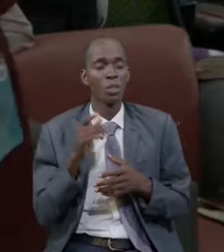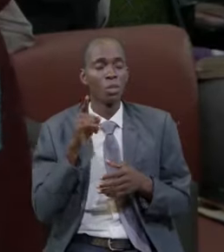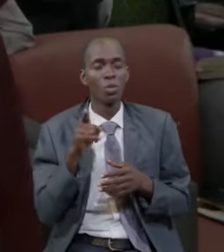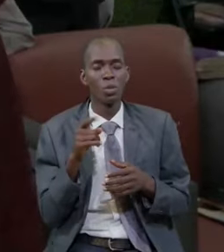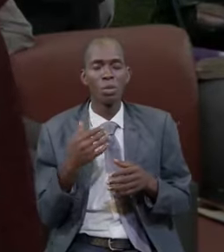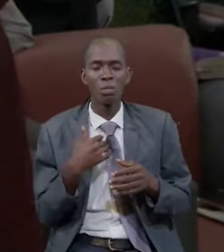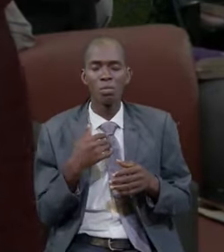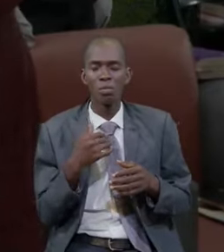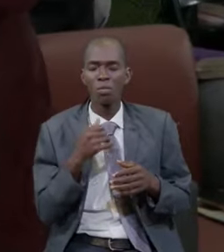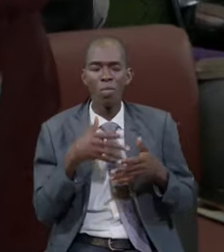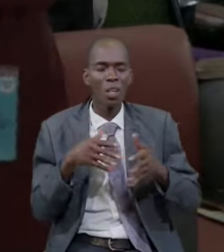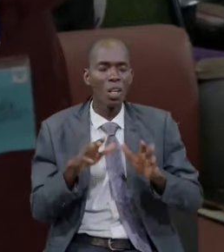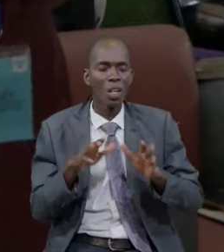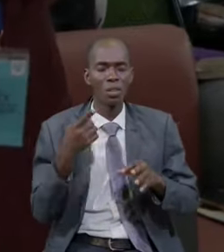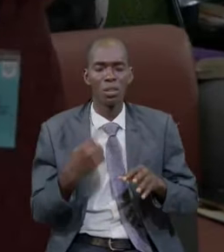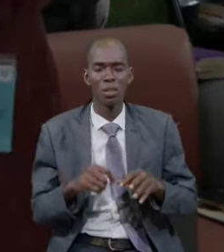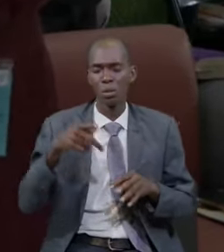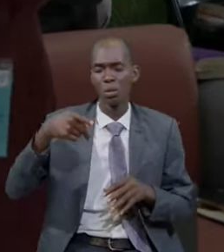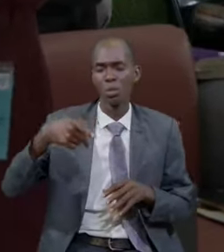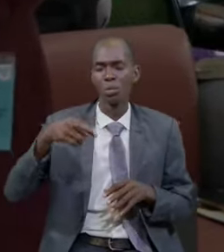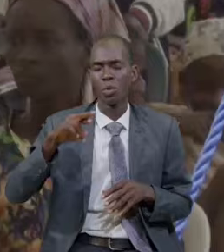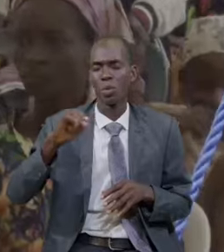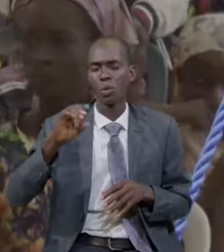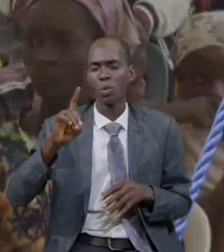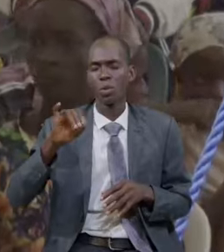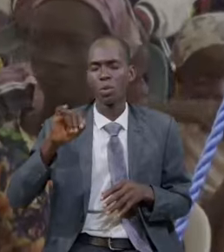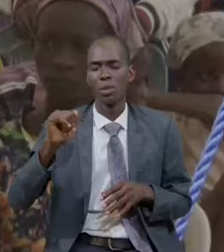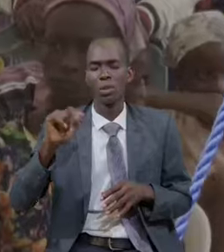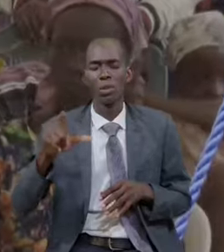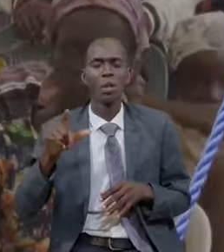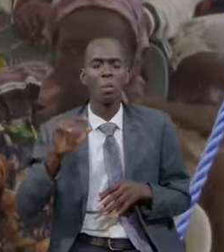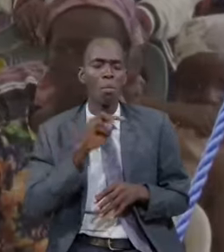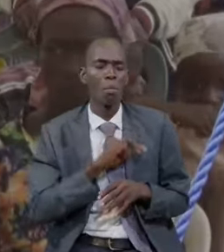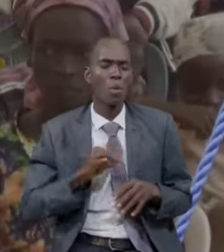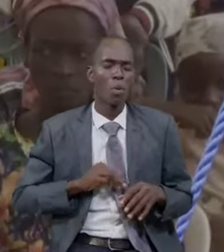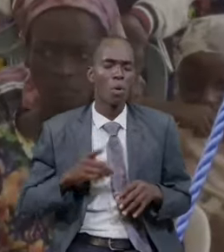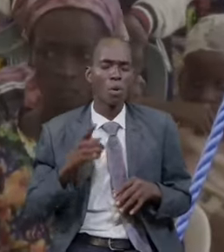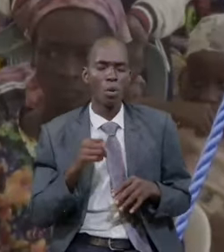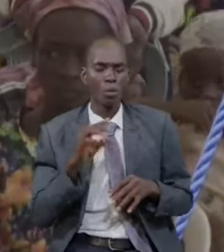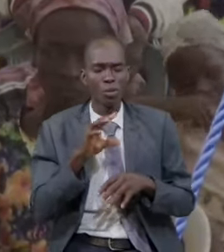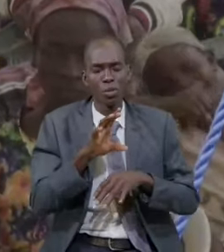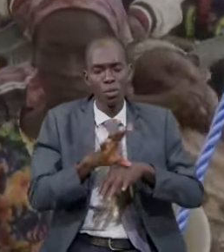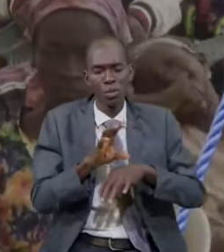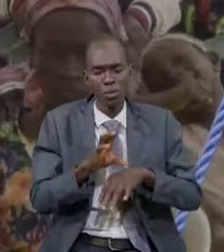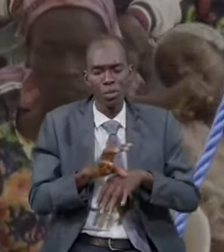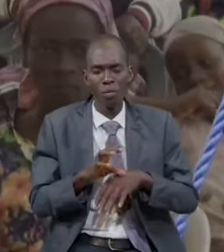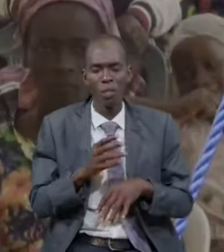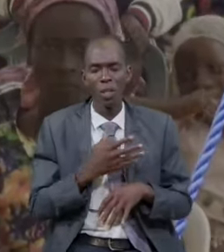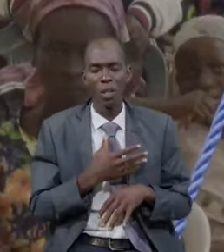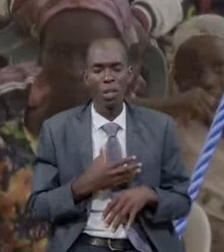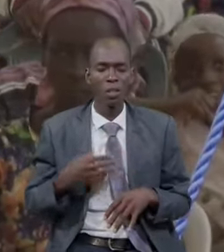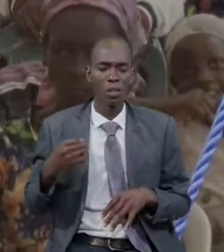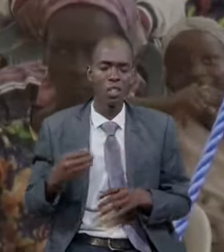Tu ne permettras pas aux membres prodiges du monde de prendre contrôle de l'Église et